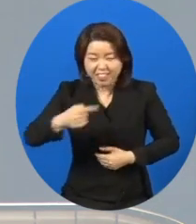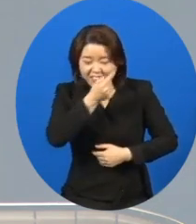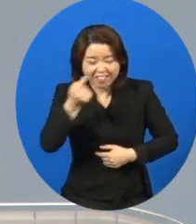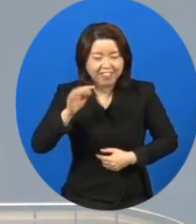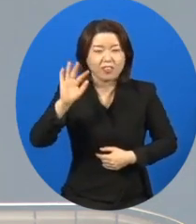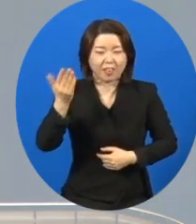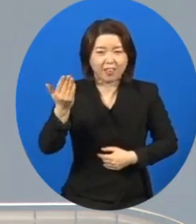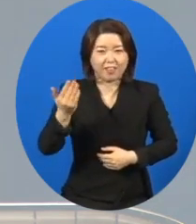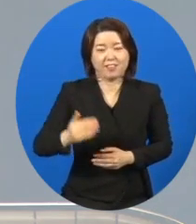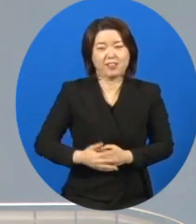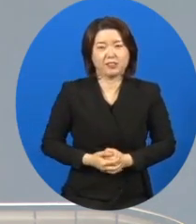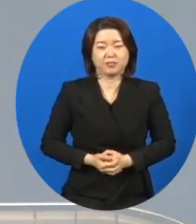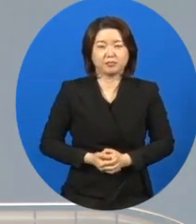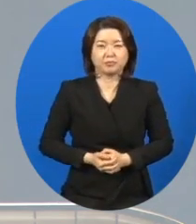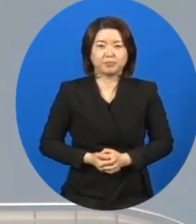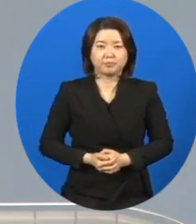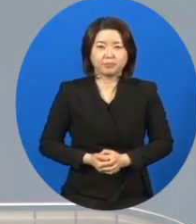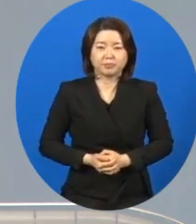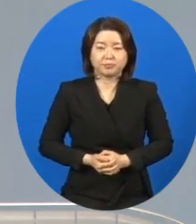되는 겁니다.